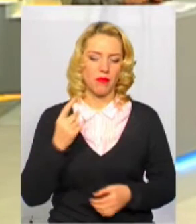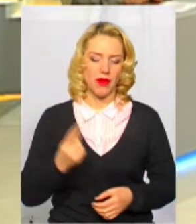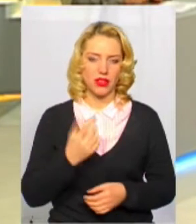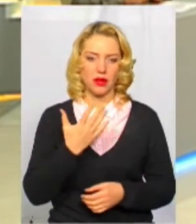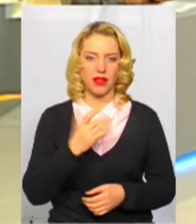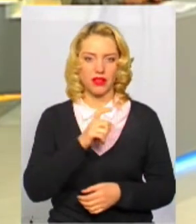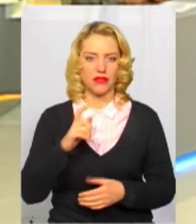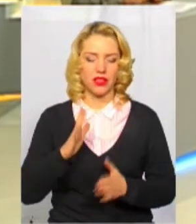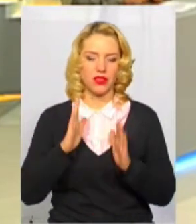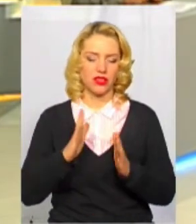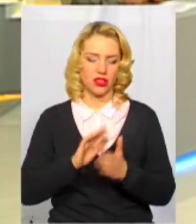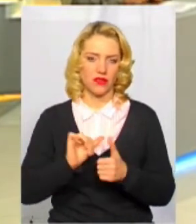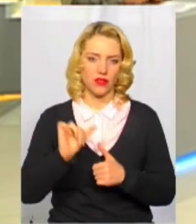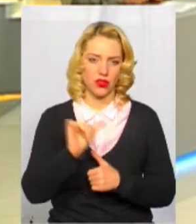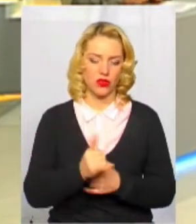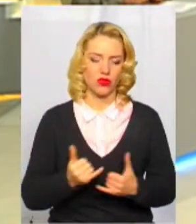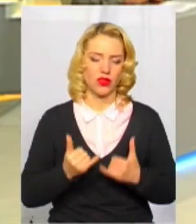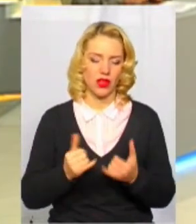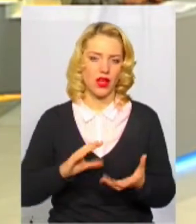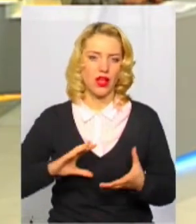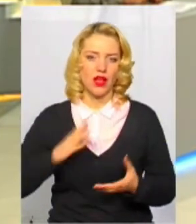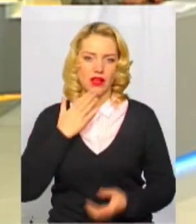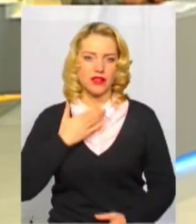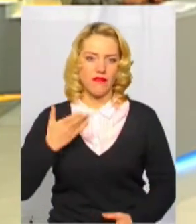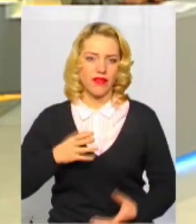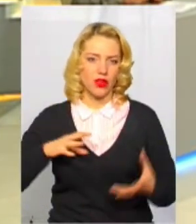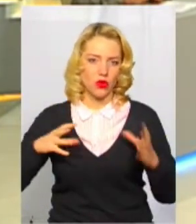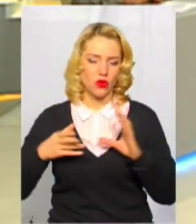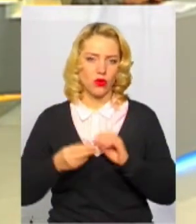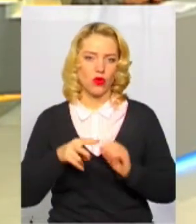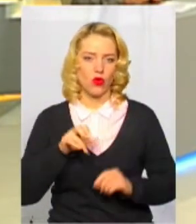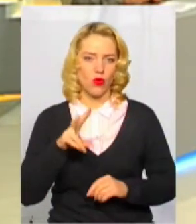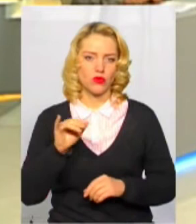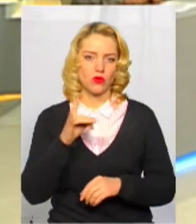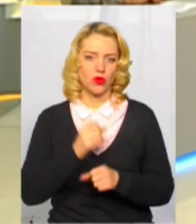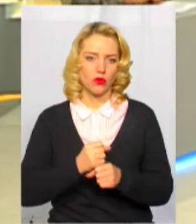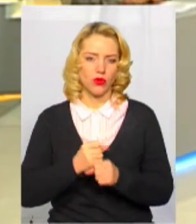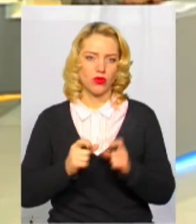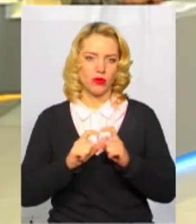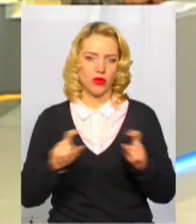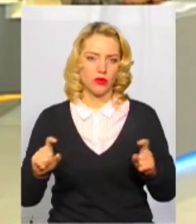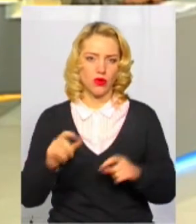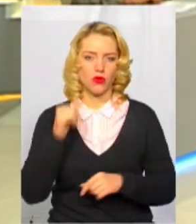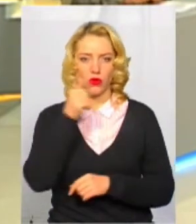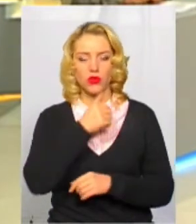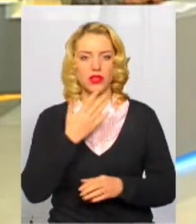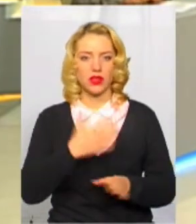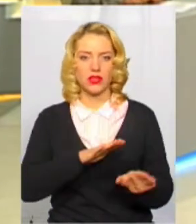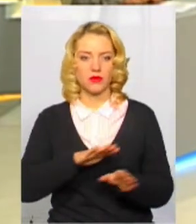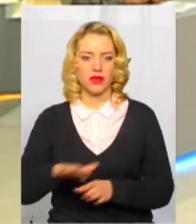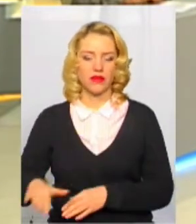вони виключно для звіту пані Світлани Локомської про роботу департаменту у році, який